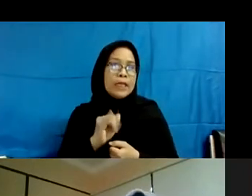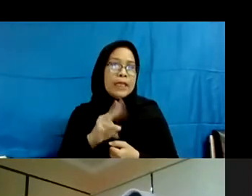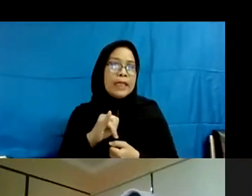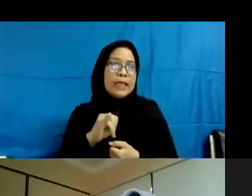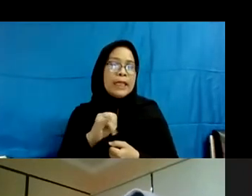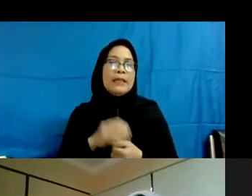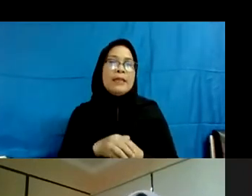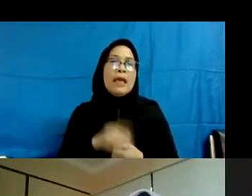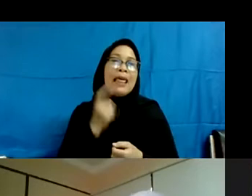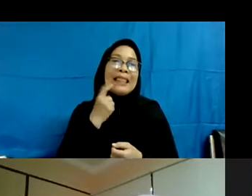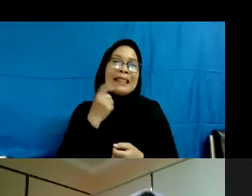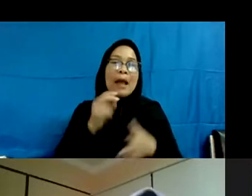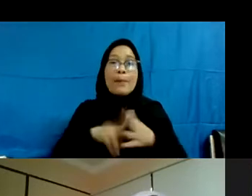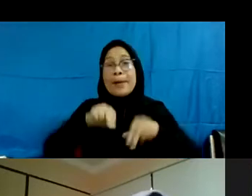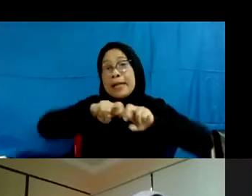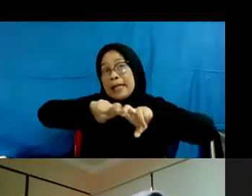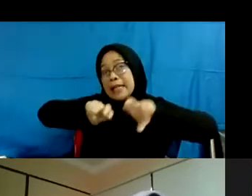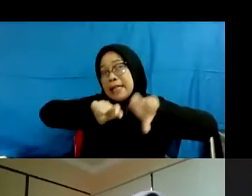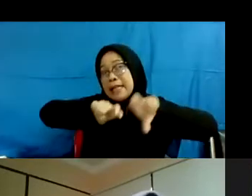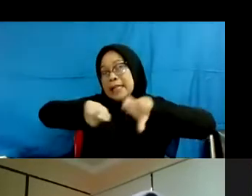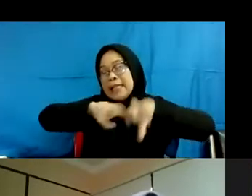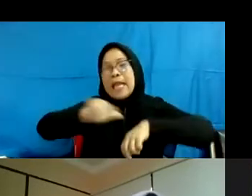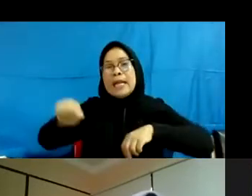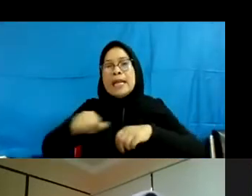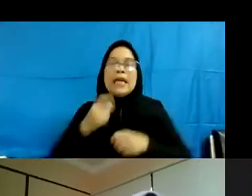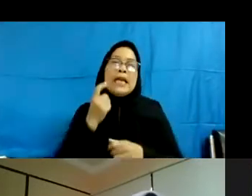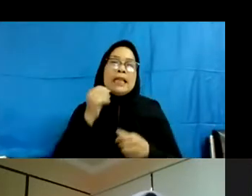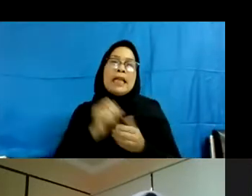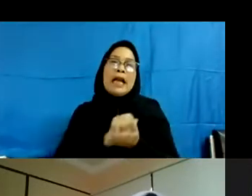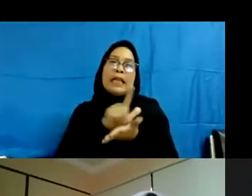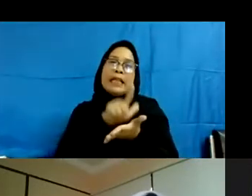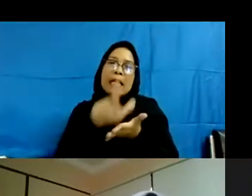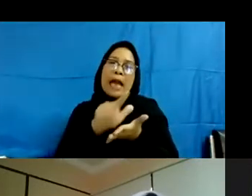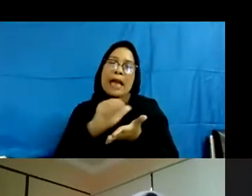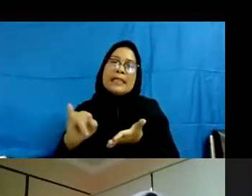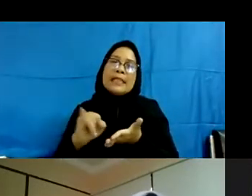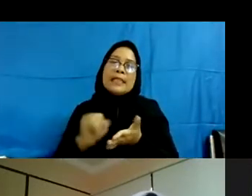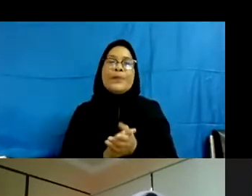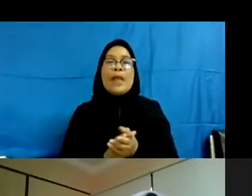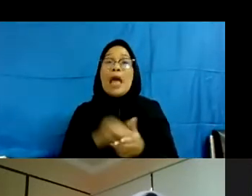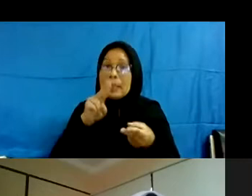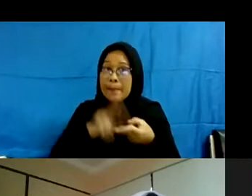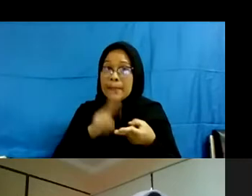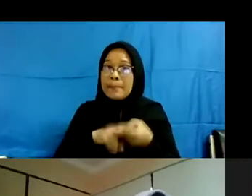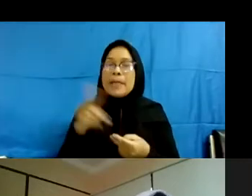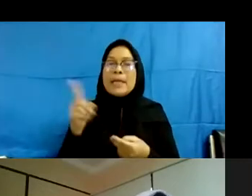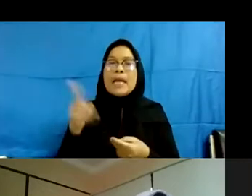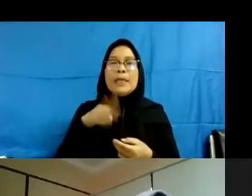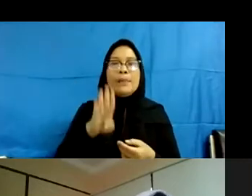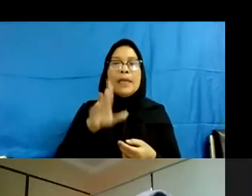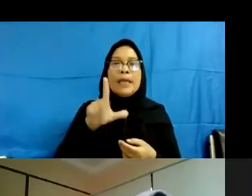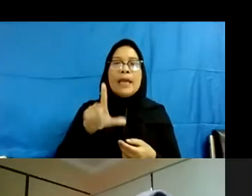ya, penelitian tentang literasi. Sebenarnya teman-teman dari BLBI Abioso sebenarnya sudah melakukan